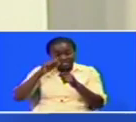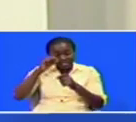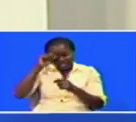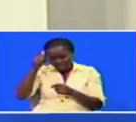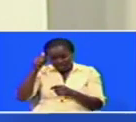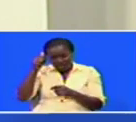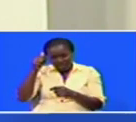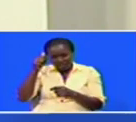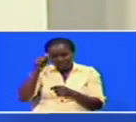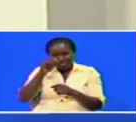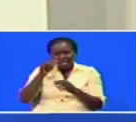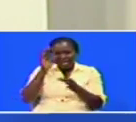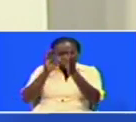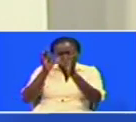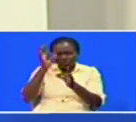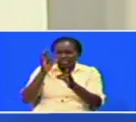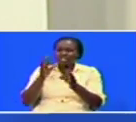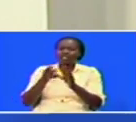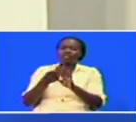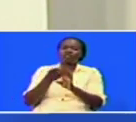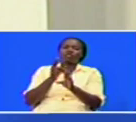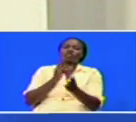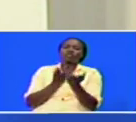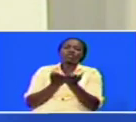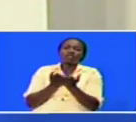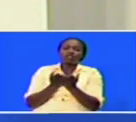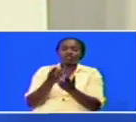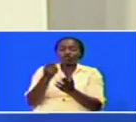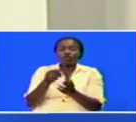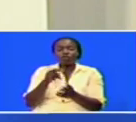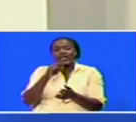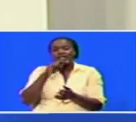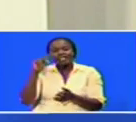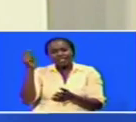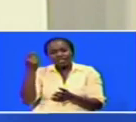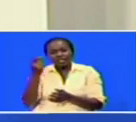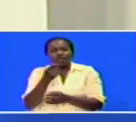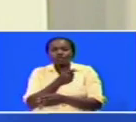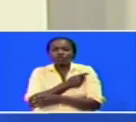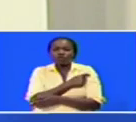ama wameondoa huduma zao kutoka hospitali kuu ya Kenyatta. Hii inamaanisha nini?